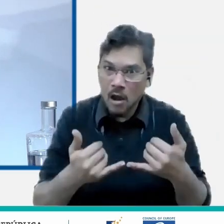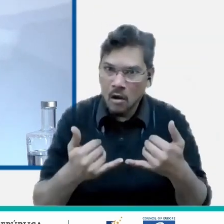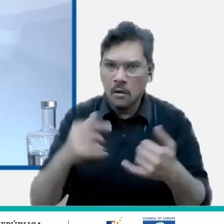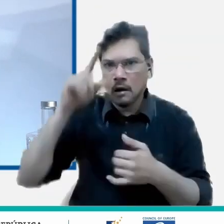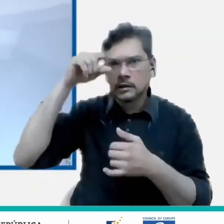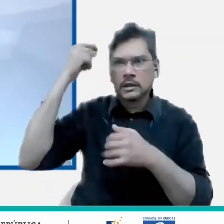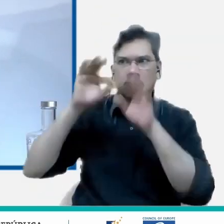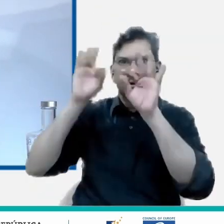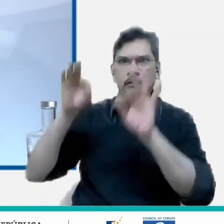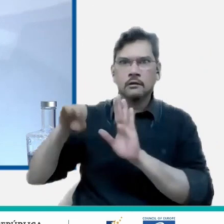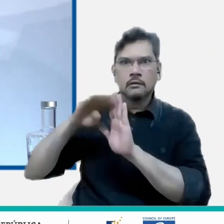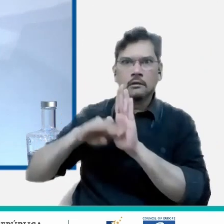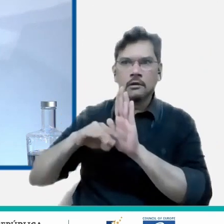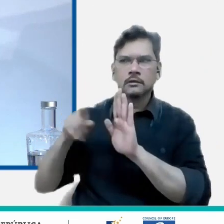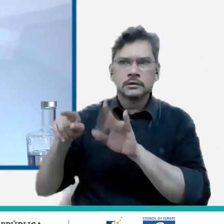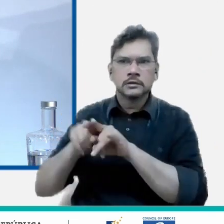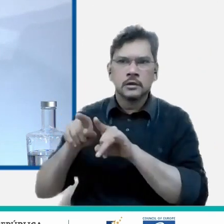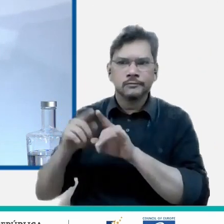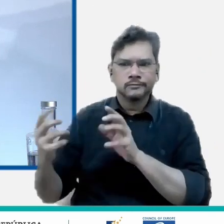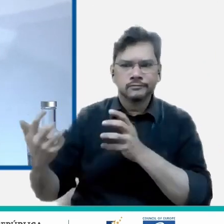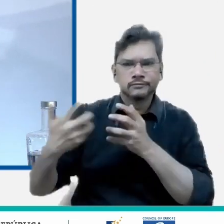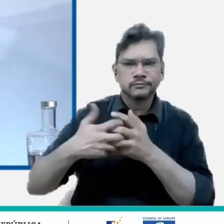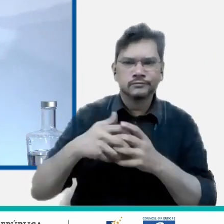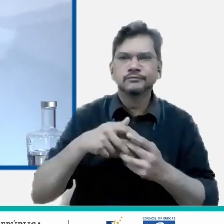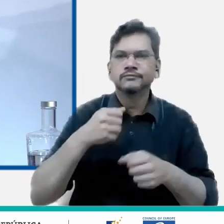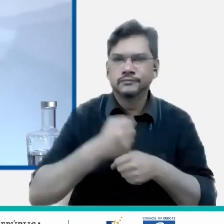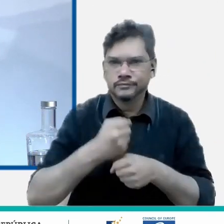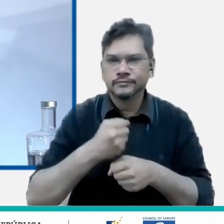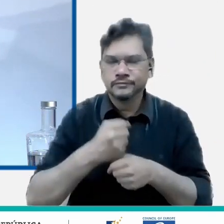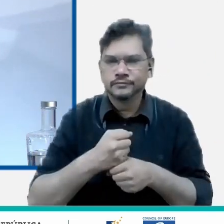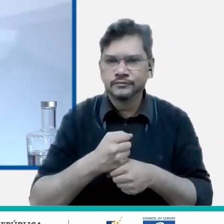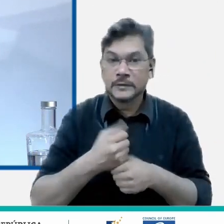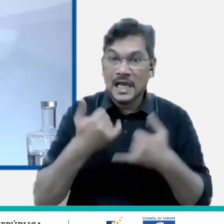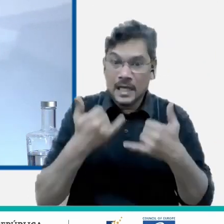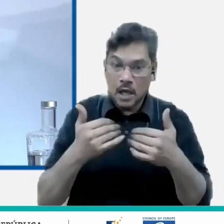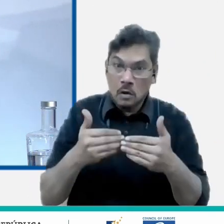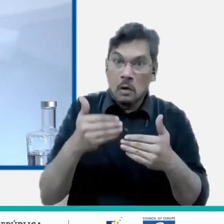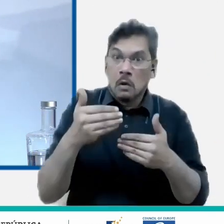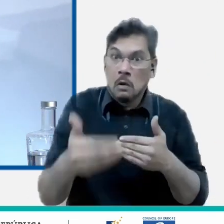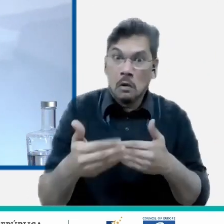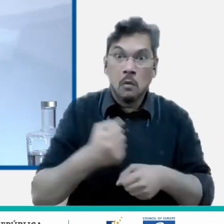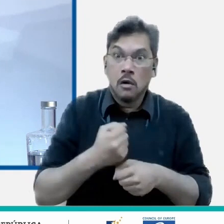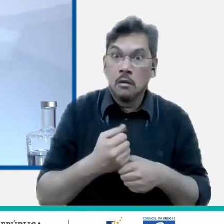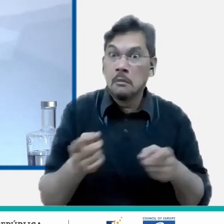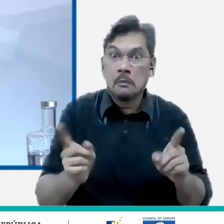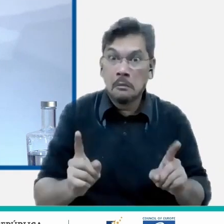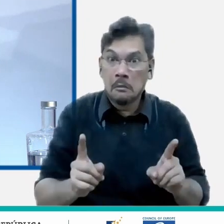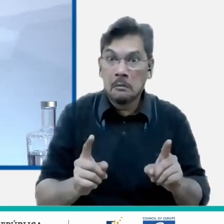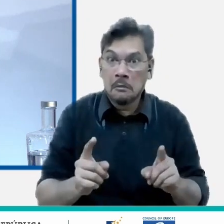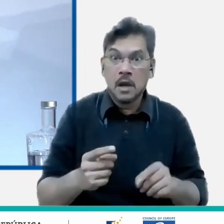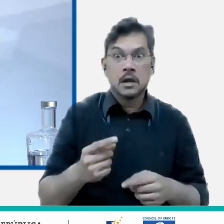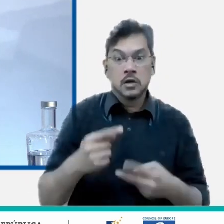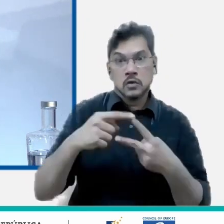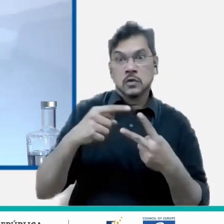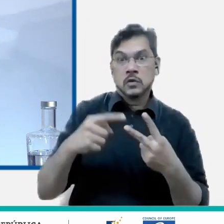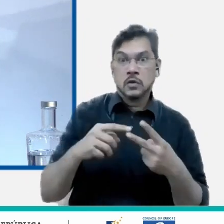Это достаточно уже. Вот, несмотря на сложности, мы смогли это реализовать. Спасибо вашим экспертам. И эта работа будет продолжена,